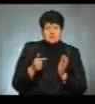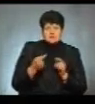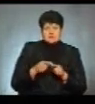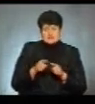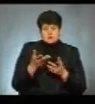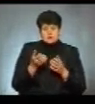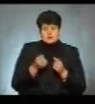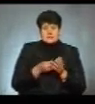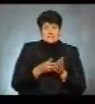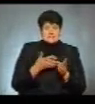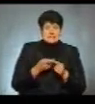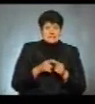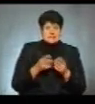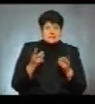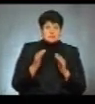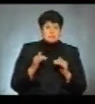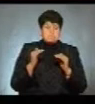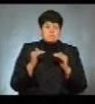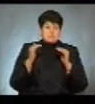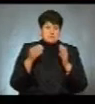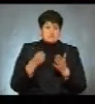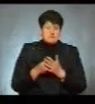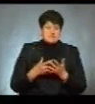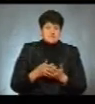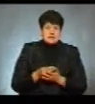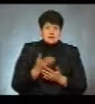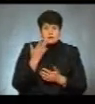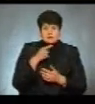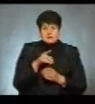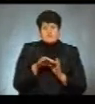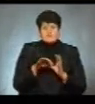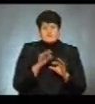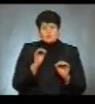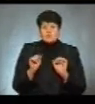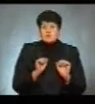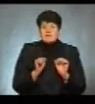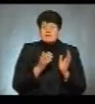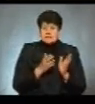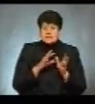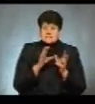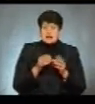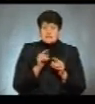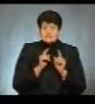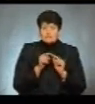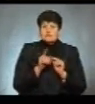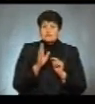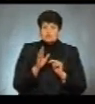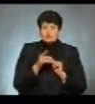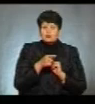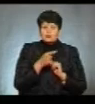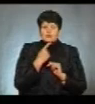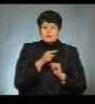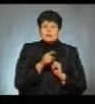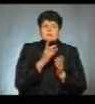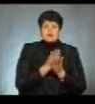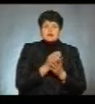якщо взяти по цінах, це треба підносити вартість внески. Але коли вони виберуть управителя на загальних зборах, вони вже будуть йому диктувати. Ти